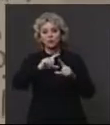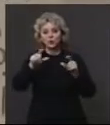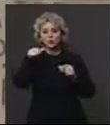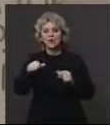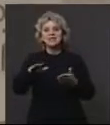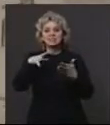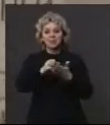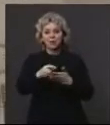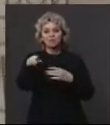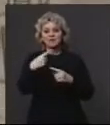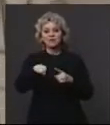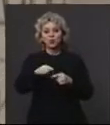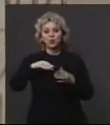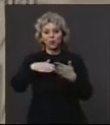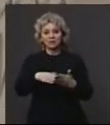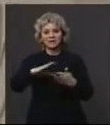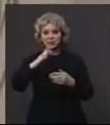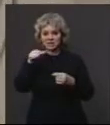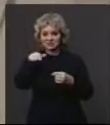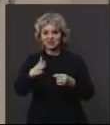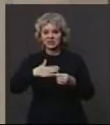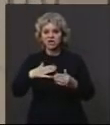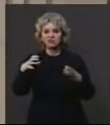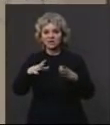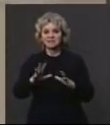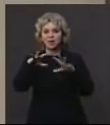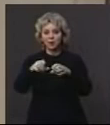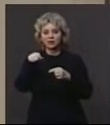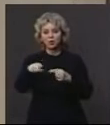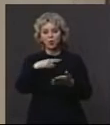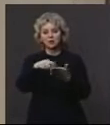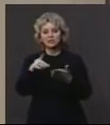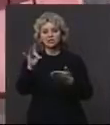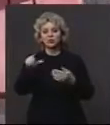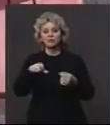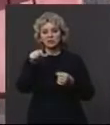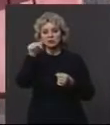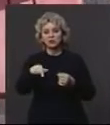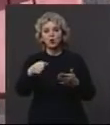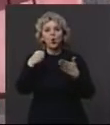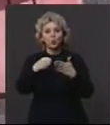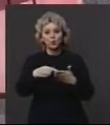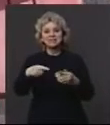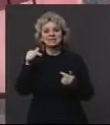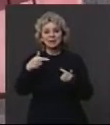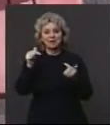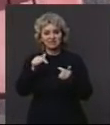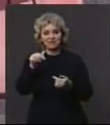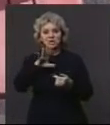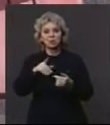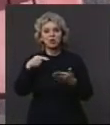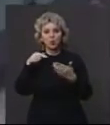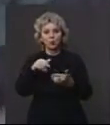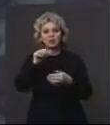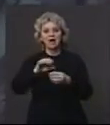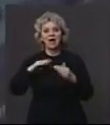Сломив упорное сопротивление противника, наши войска овладели городом Ростов-на-Дону. Упорное сопротивление и еще более